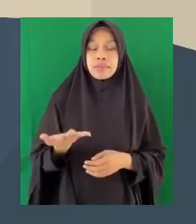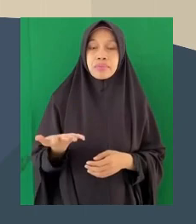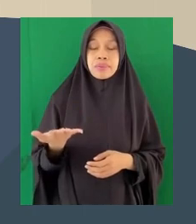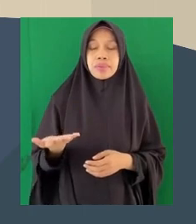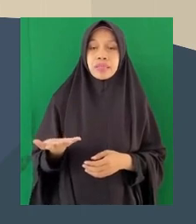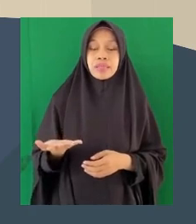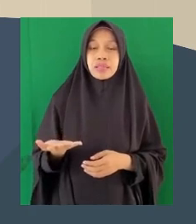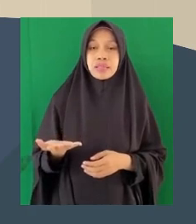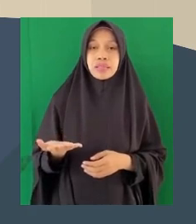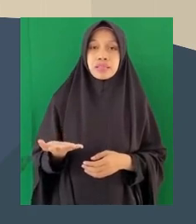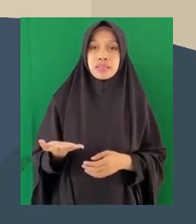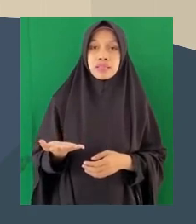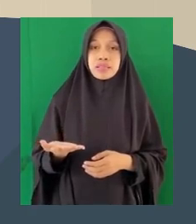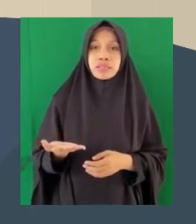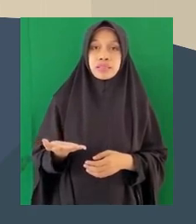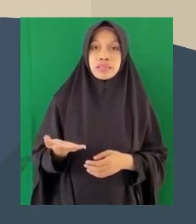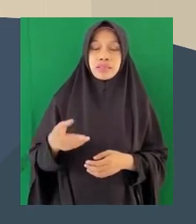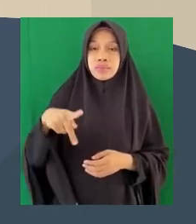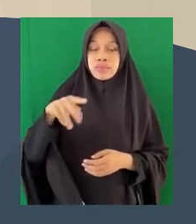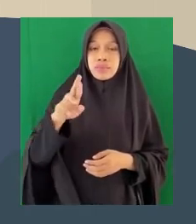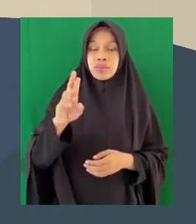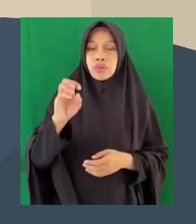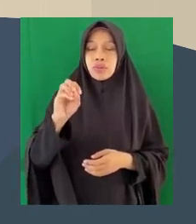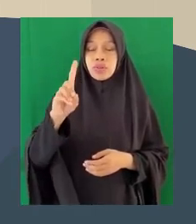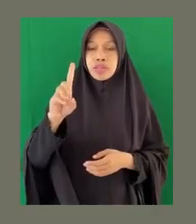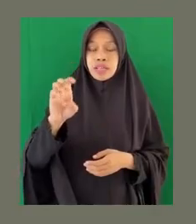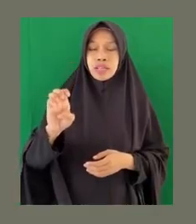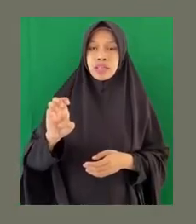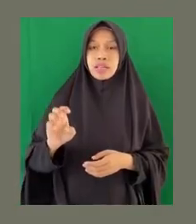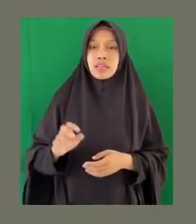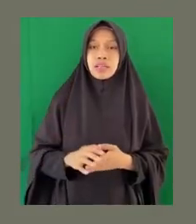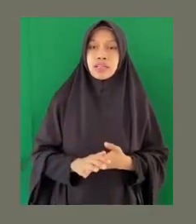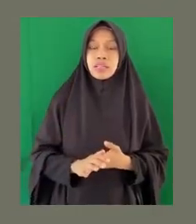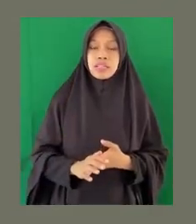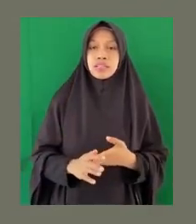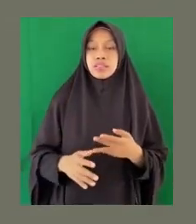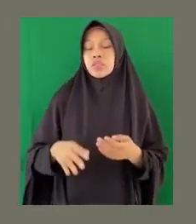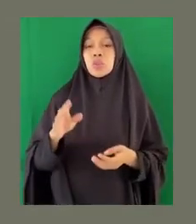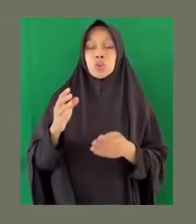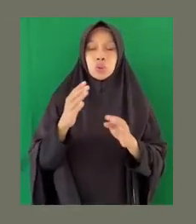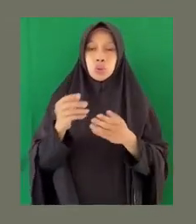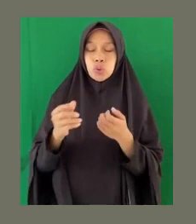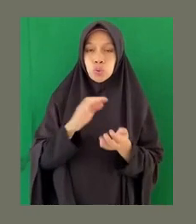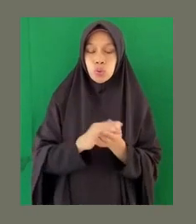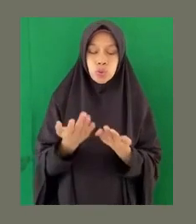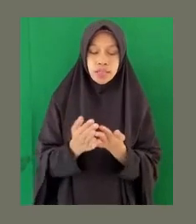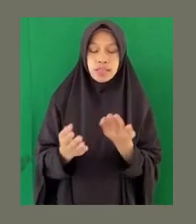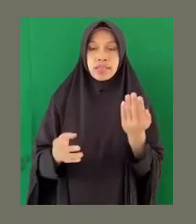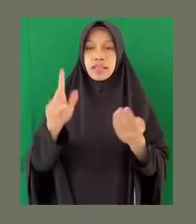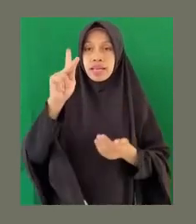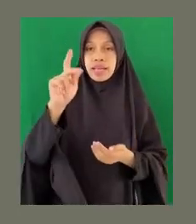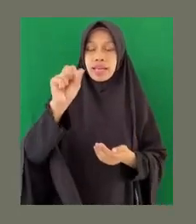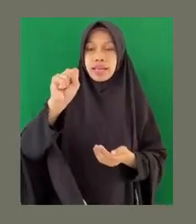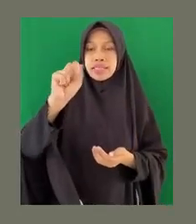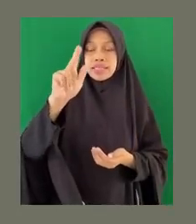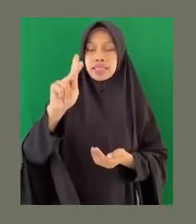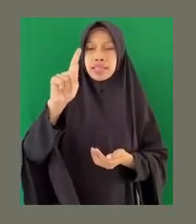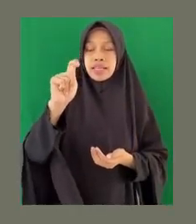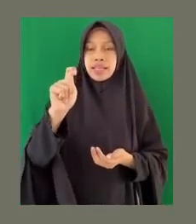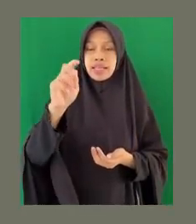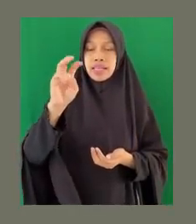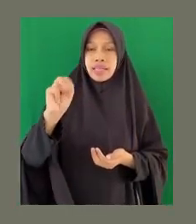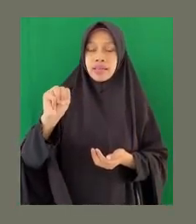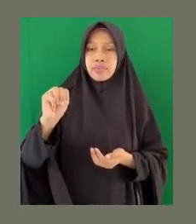Apa saja sih syarat berperkara secara Prodeo? Melampirkan surat keterangan tidak mampu atau SKTM